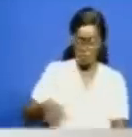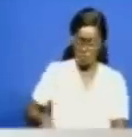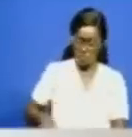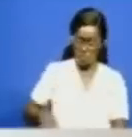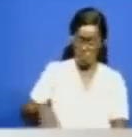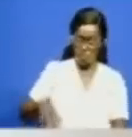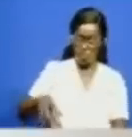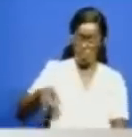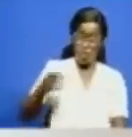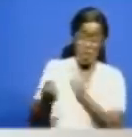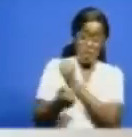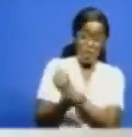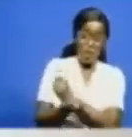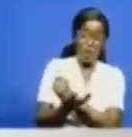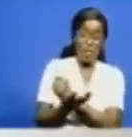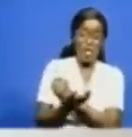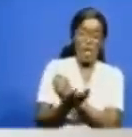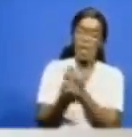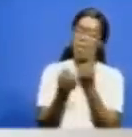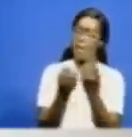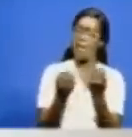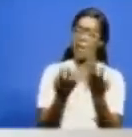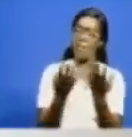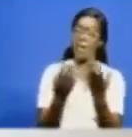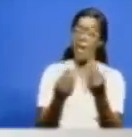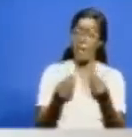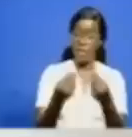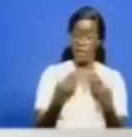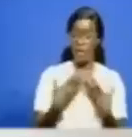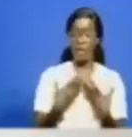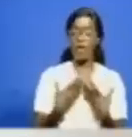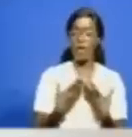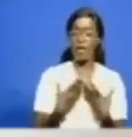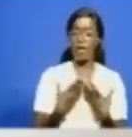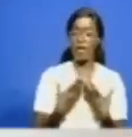na mashauri mengi amenipatia